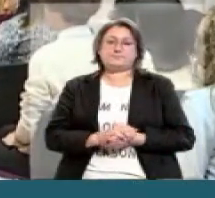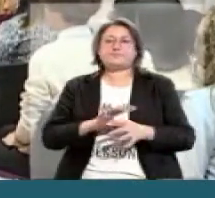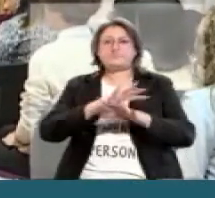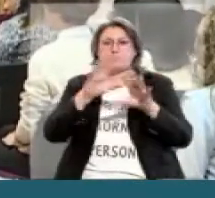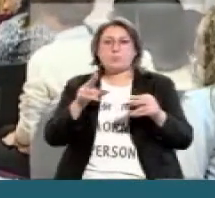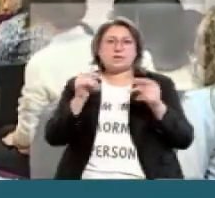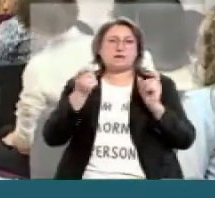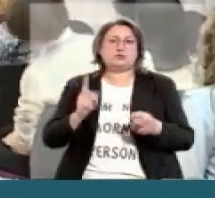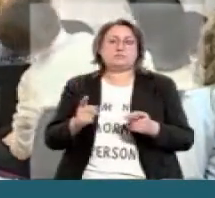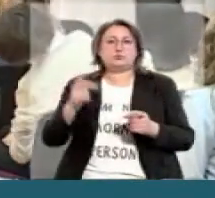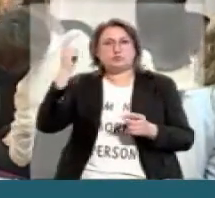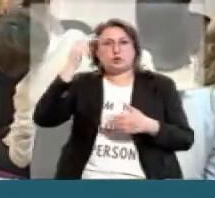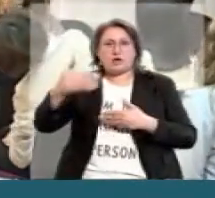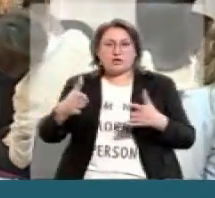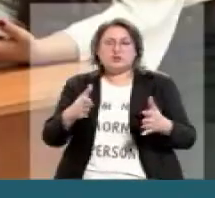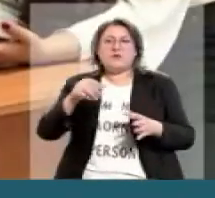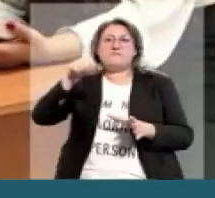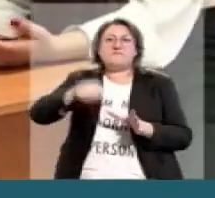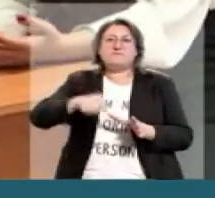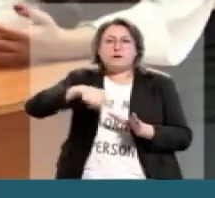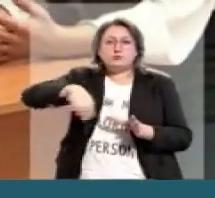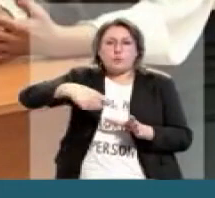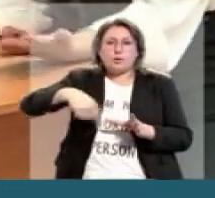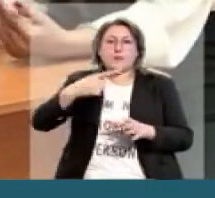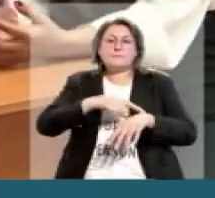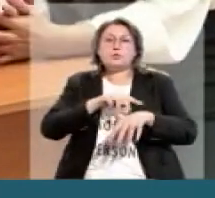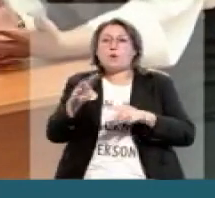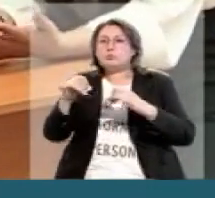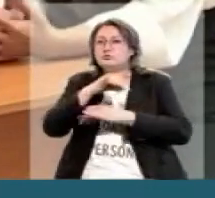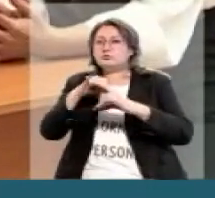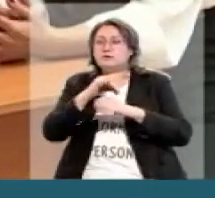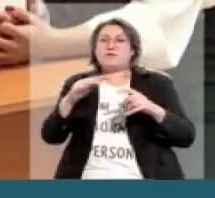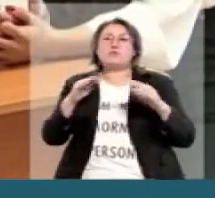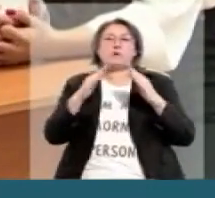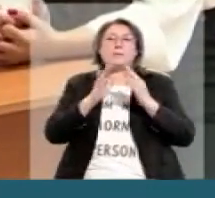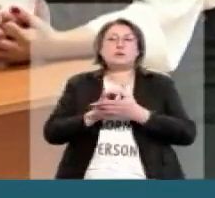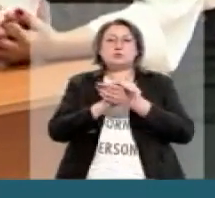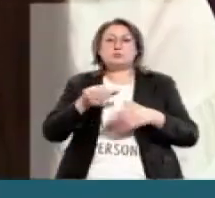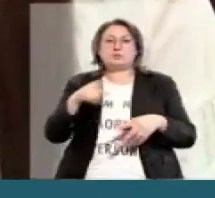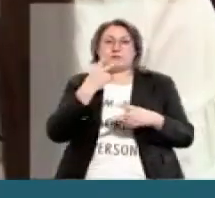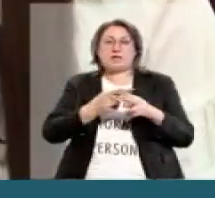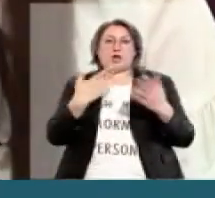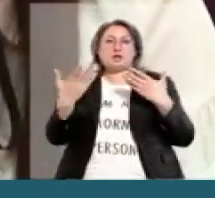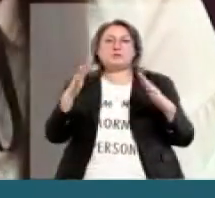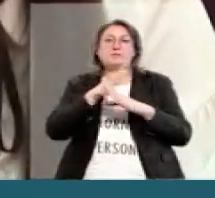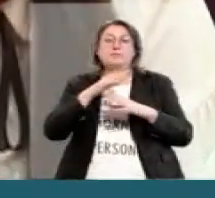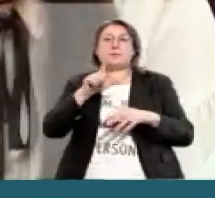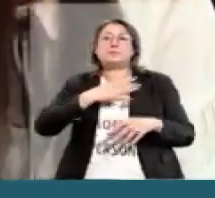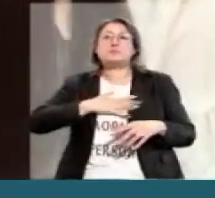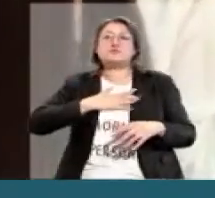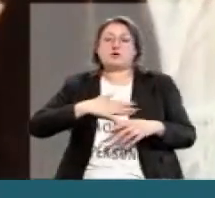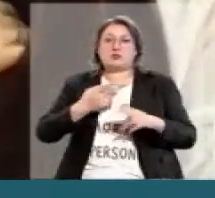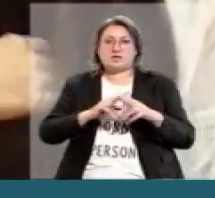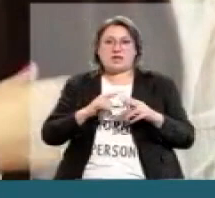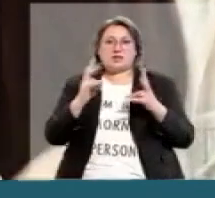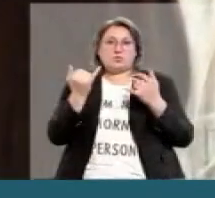Все по-настоящему. Черный ящик, волчок и минуты на обсуждение. Напряженная атмосфера в Доме дружбы говорит сама за себя. Ребята переживают, и